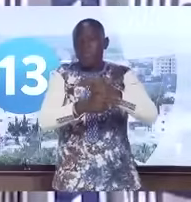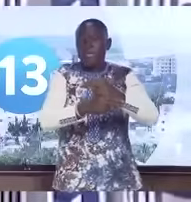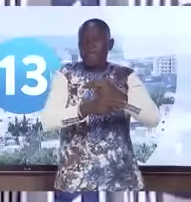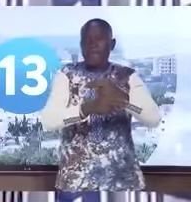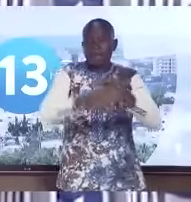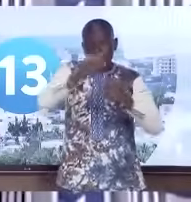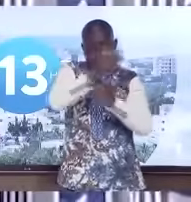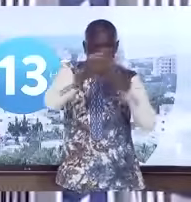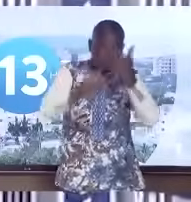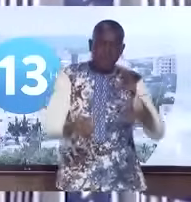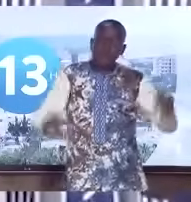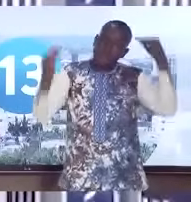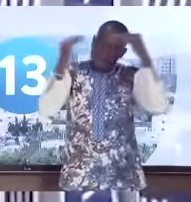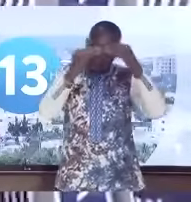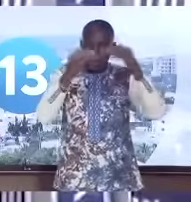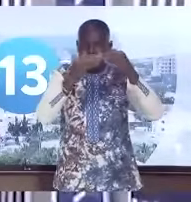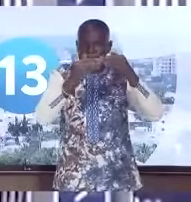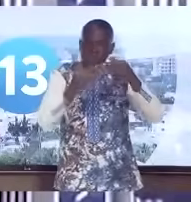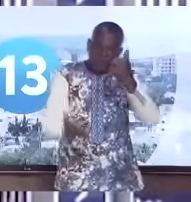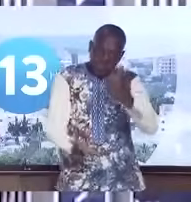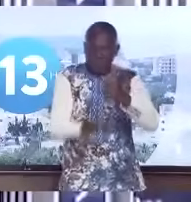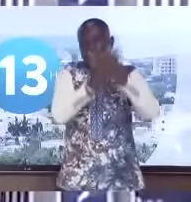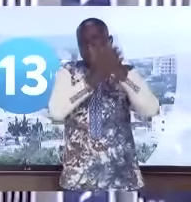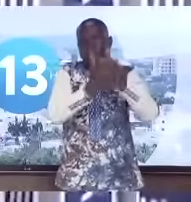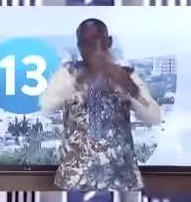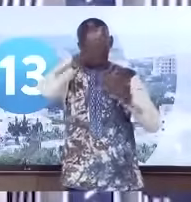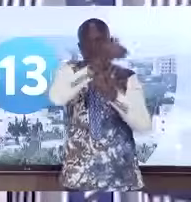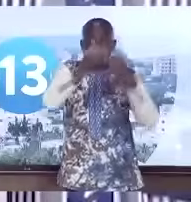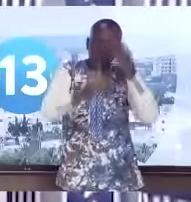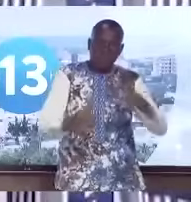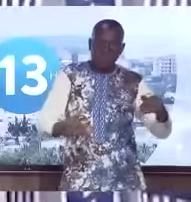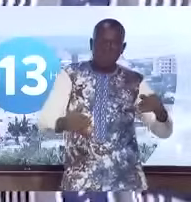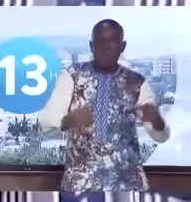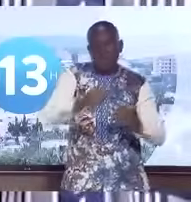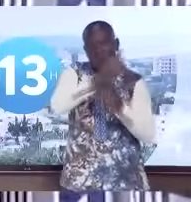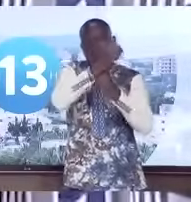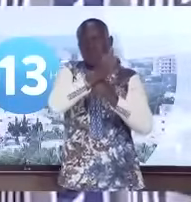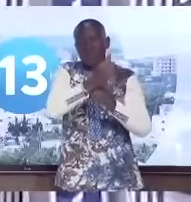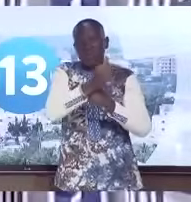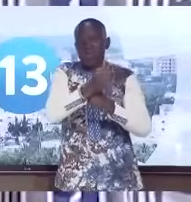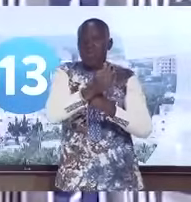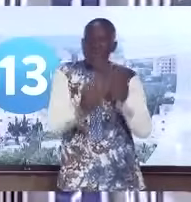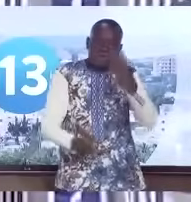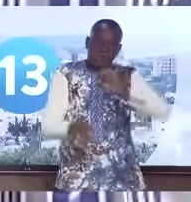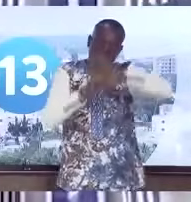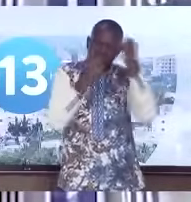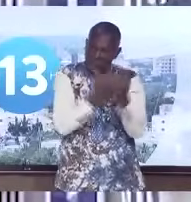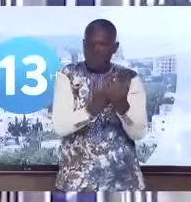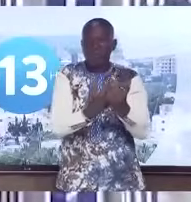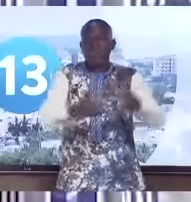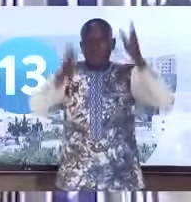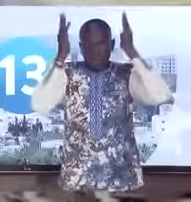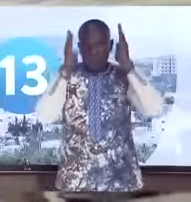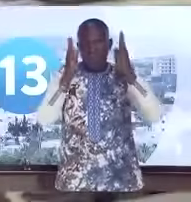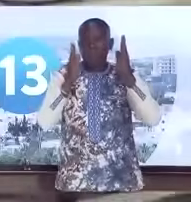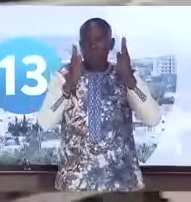des enfants. Également, appui au réseau de protection des enfants et appui aux services sociaux en charge de la prévention et surtout de la gestion des